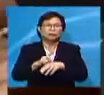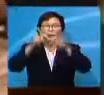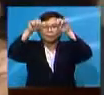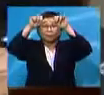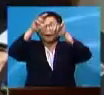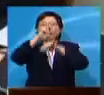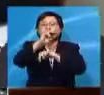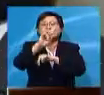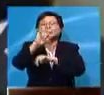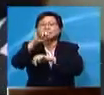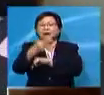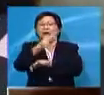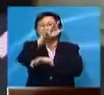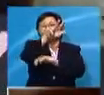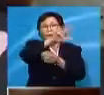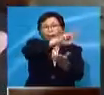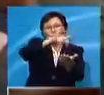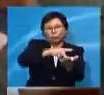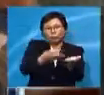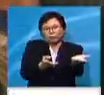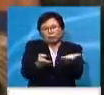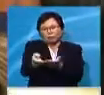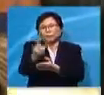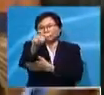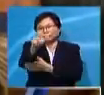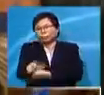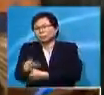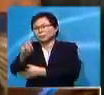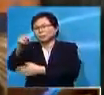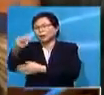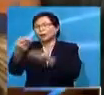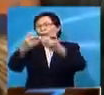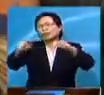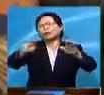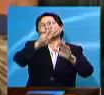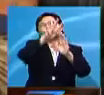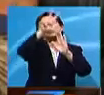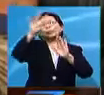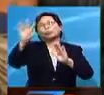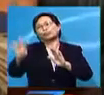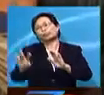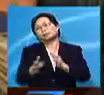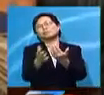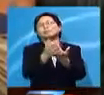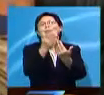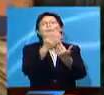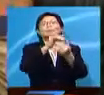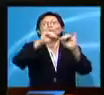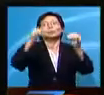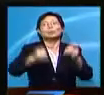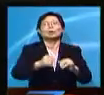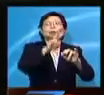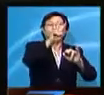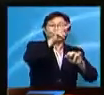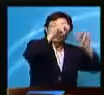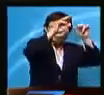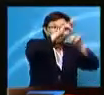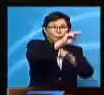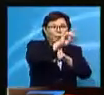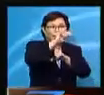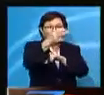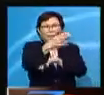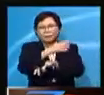Mekah terdapat tiga pusat khidmat pelanggan th dibuka 24 jam untuk kemudahan jemaah iaitu dua di Mekah dan